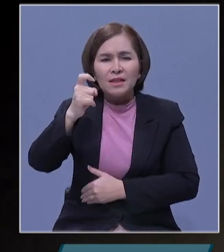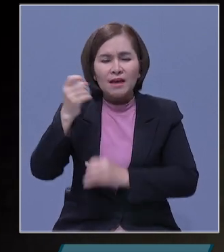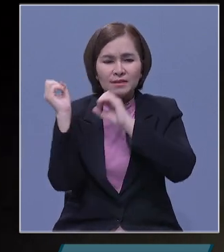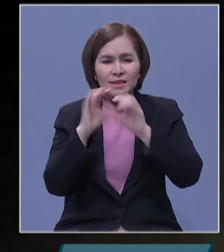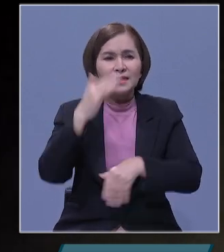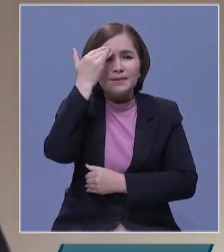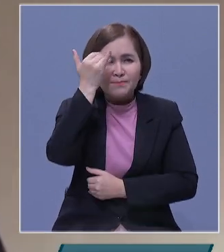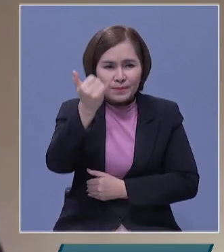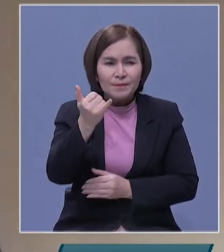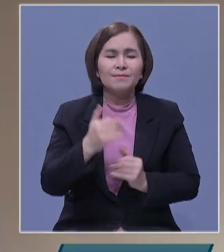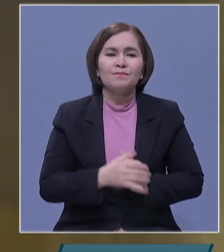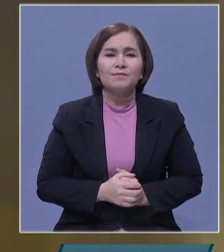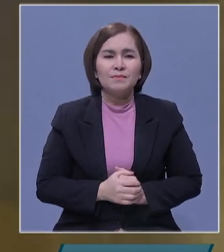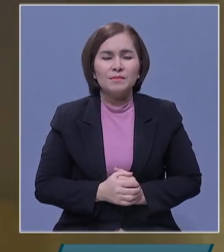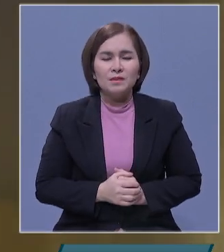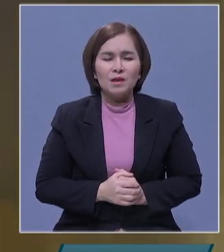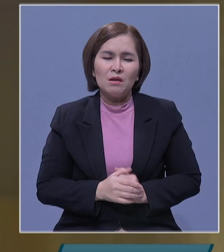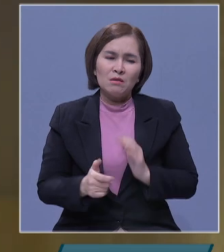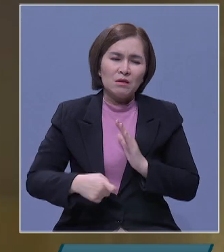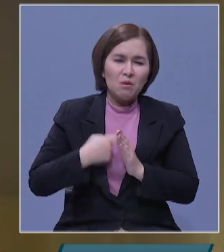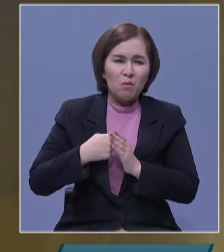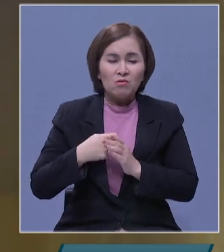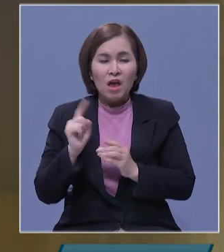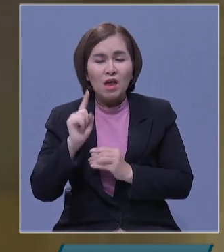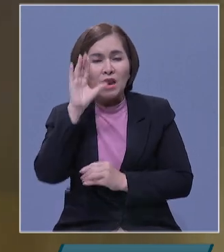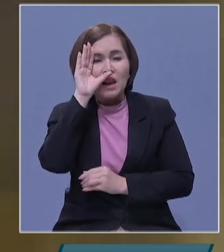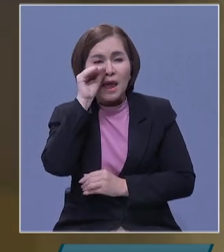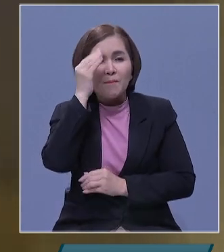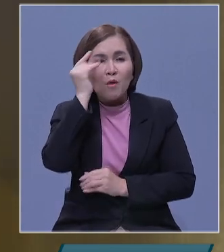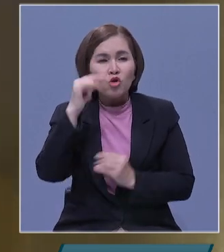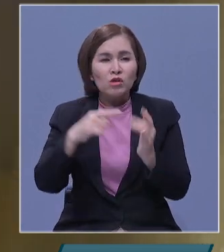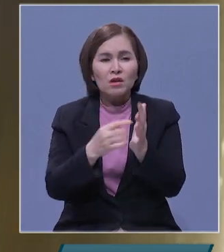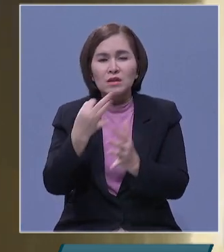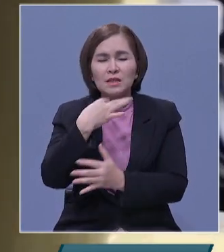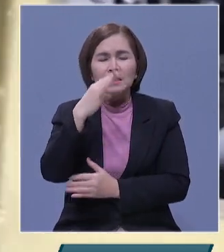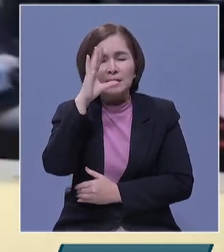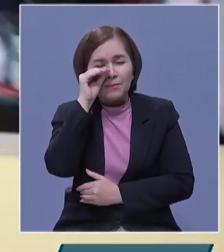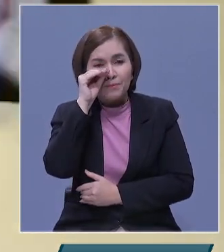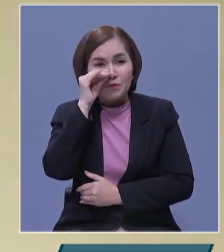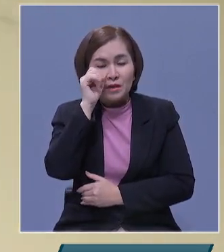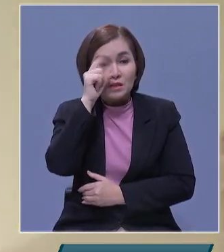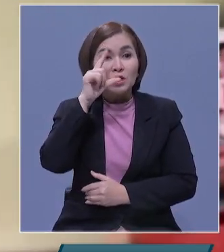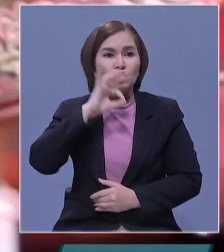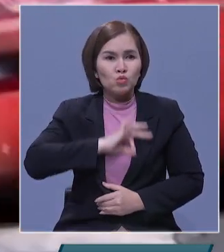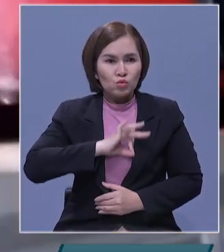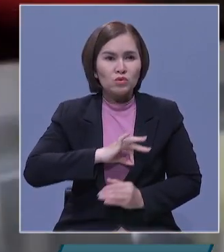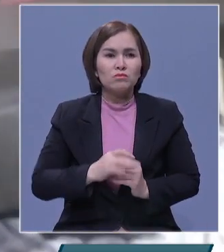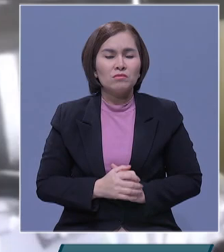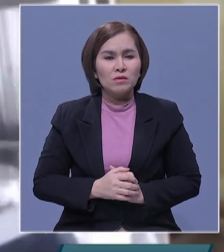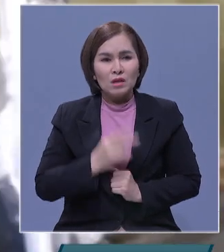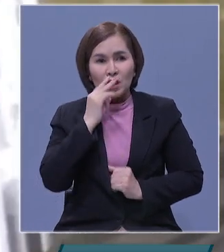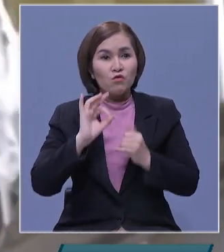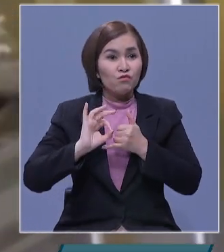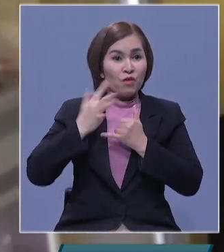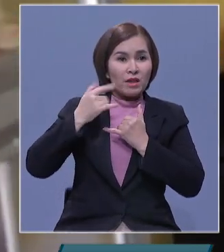ไปแบบนี้นะคะส่วนตอนนั้นเที่เกิดเหตุตัวเองหลับไปเพราะว่าฤทยานอนหลับค่ะพอมันรู้สึกตัวตื่นขึ้นมาไฟ